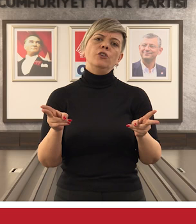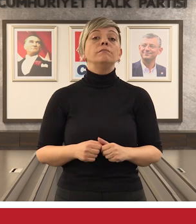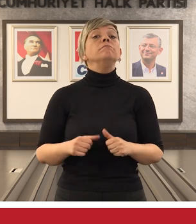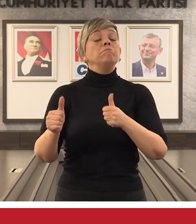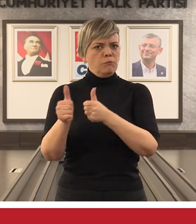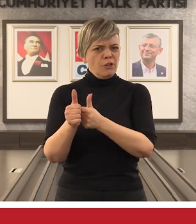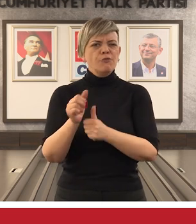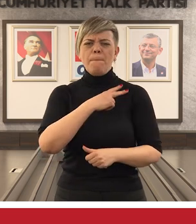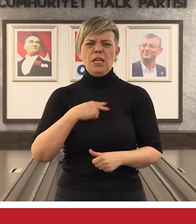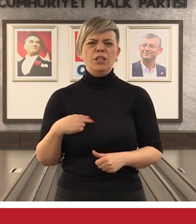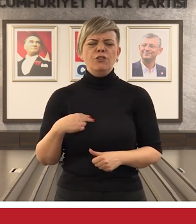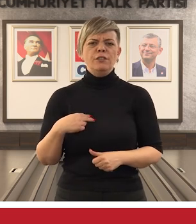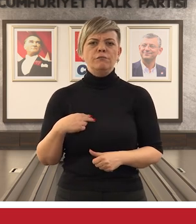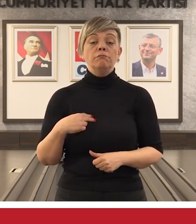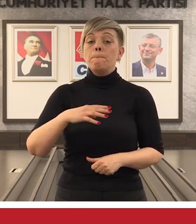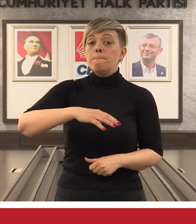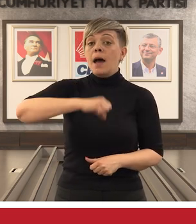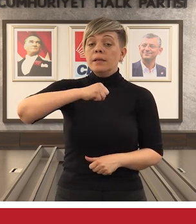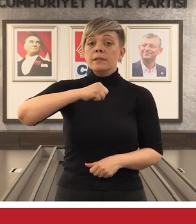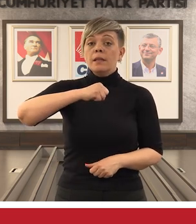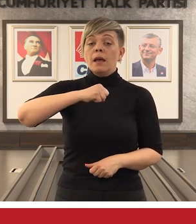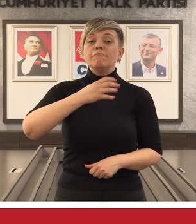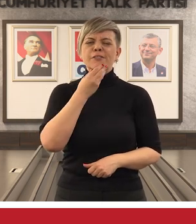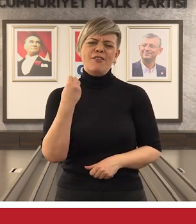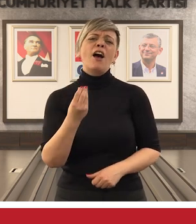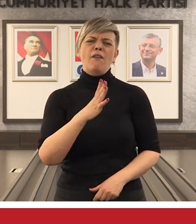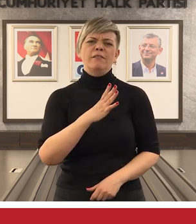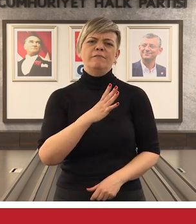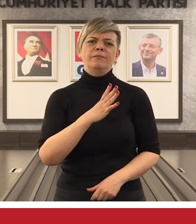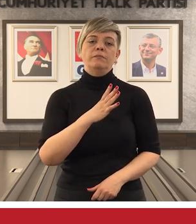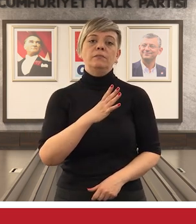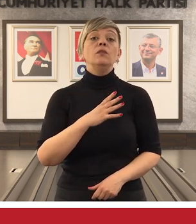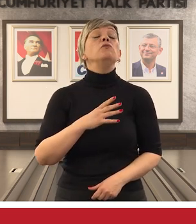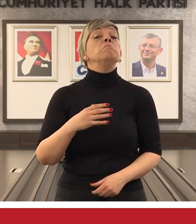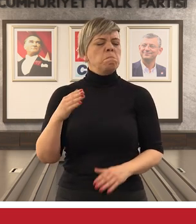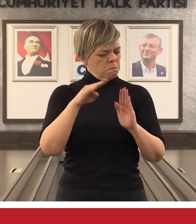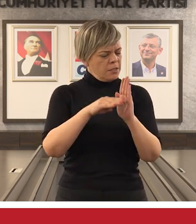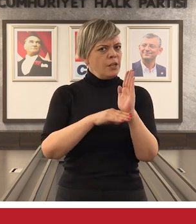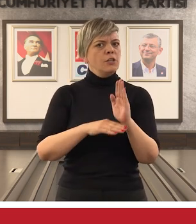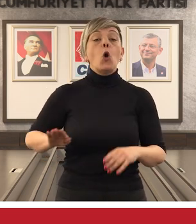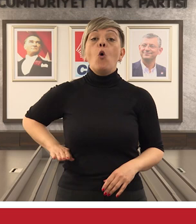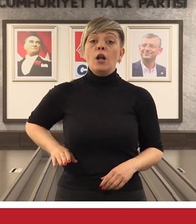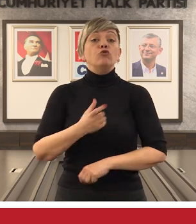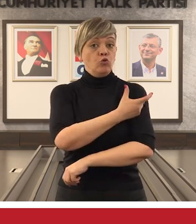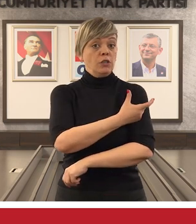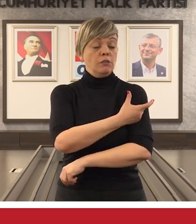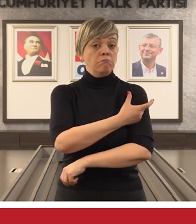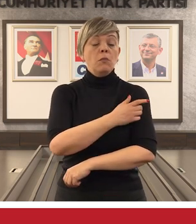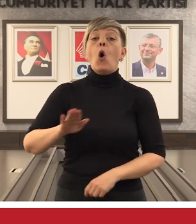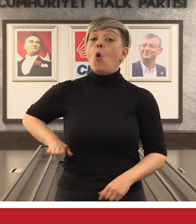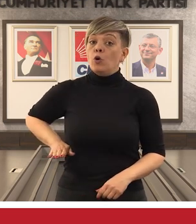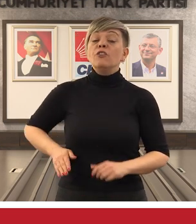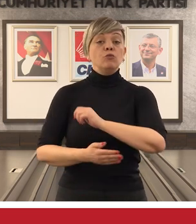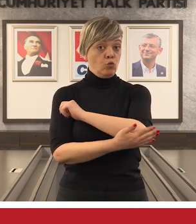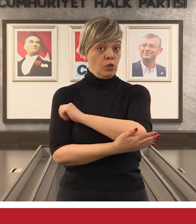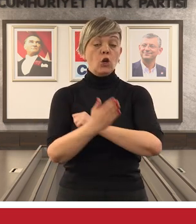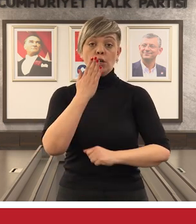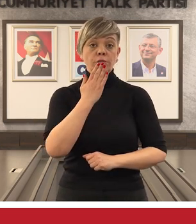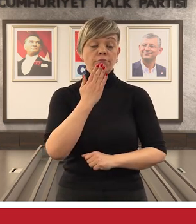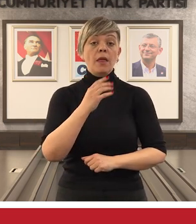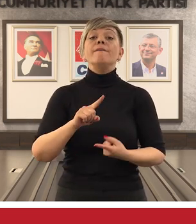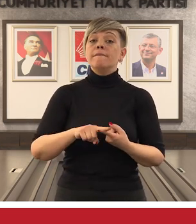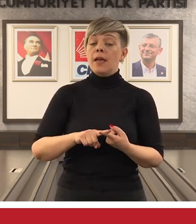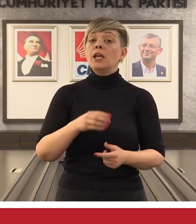açacağız. Dayanışma belediyeciliğinin merkezinde gençler var. Nitelikli öğrenci yurtları, öğrenci bursları ve